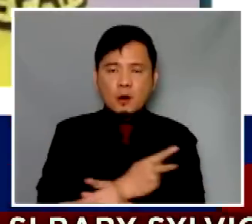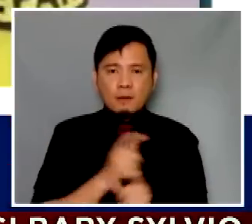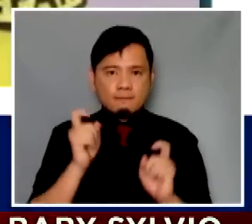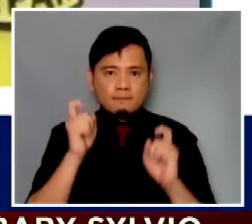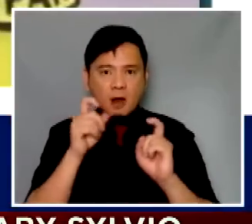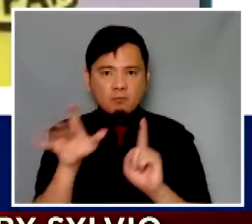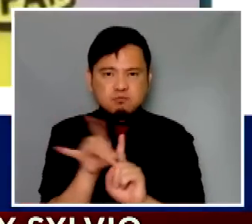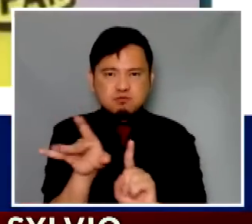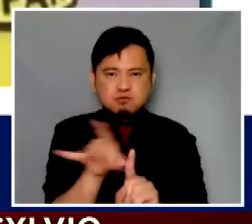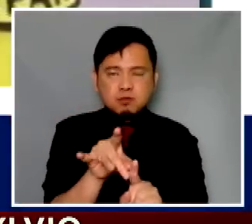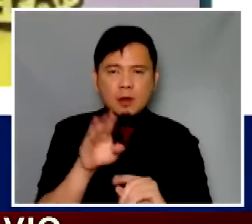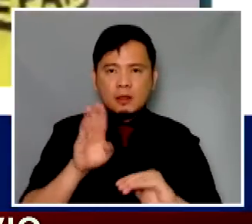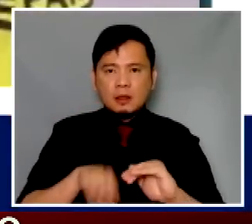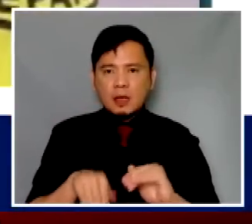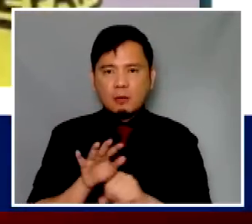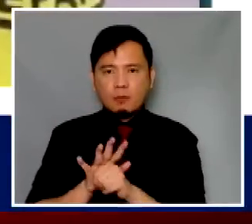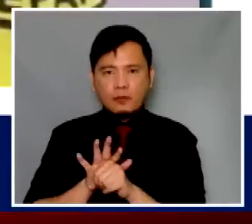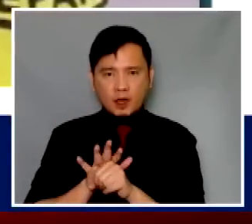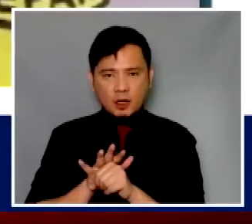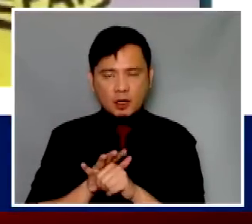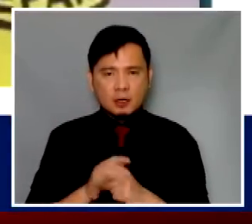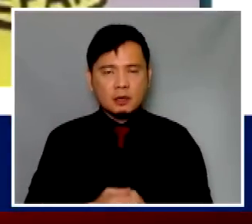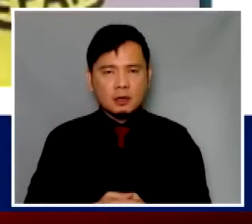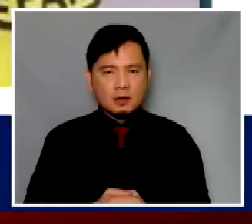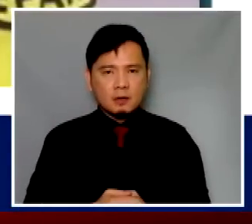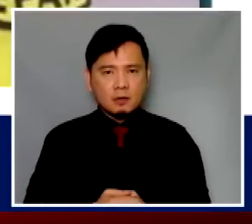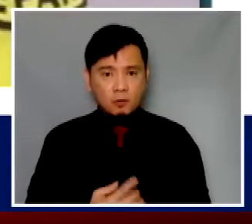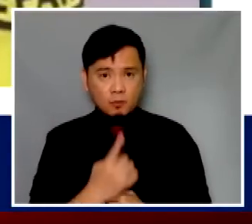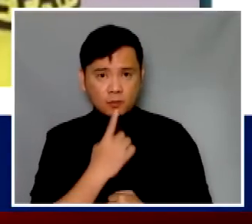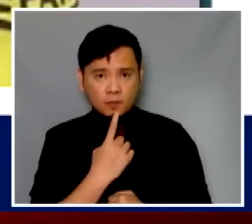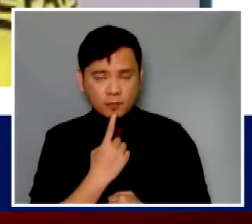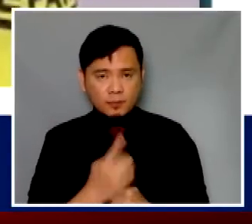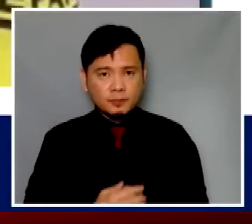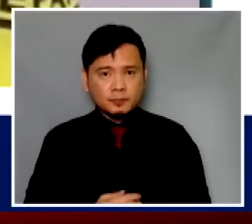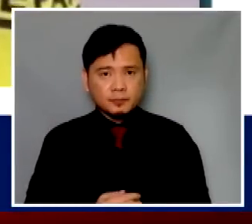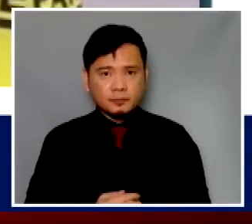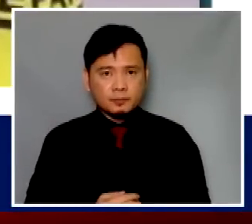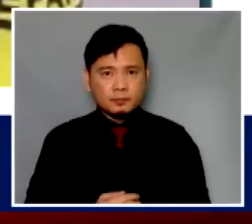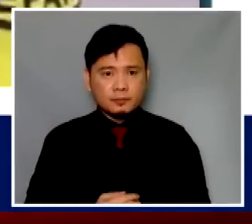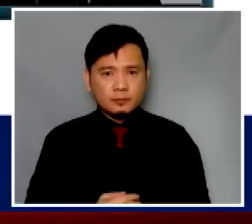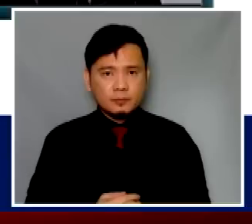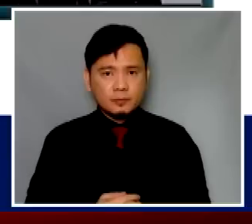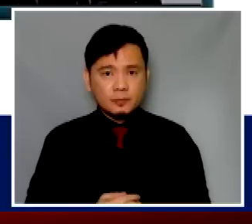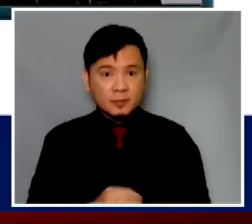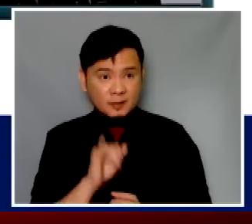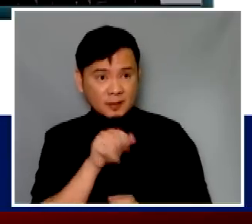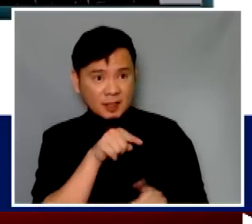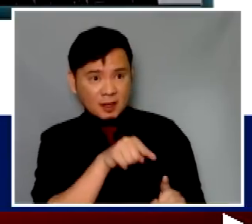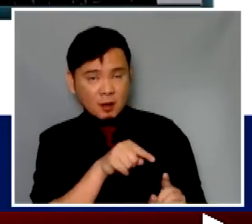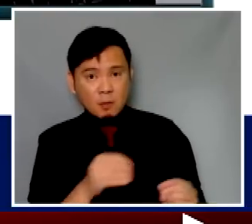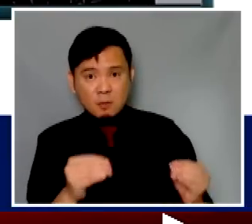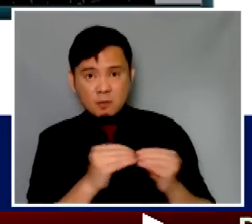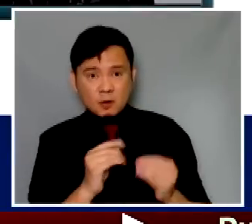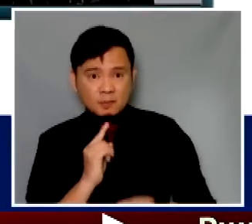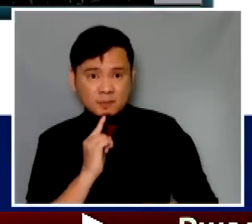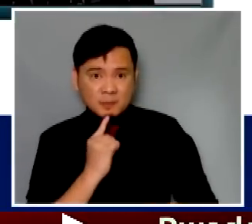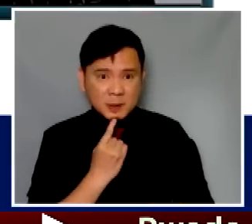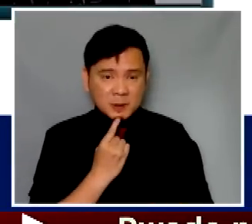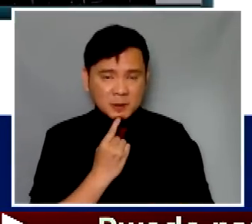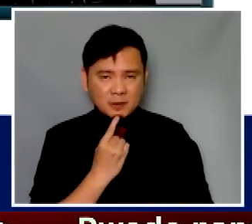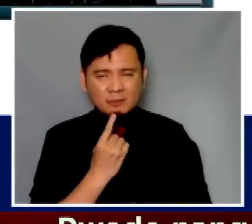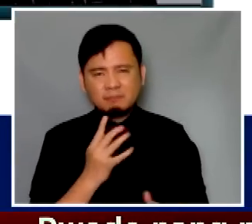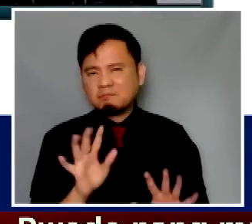that what they have said would be that it has not been, it has not shown that it is more severe. It produces more severe